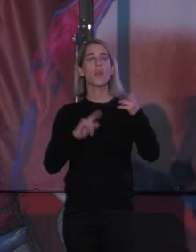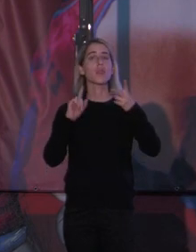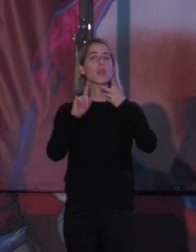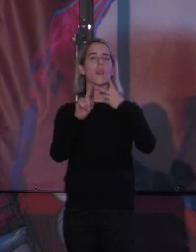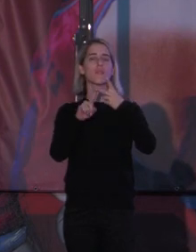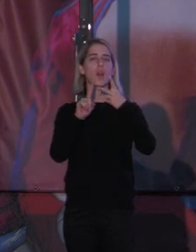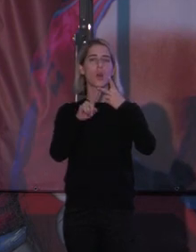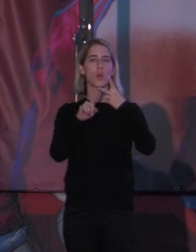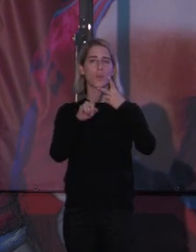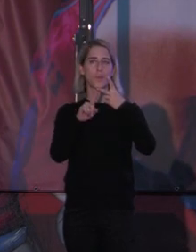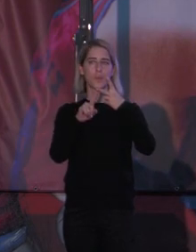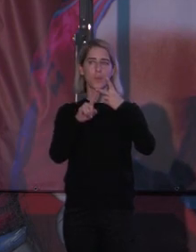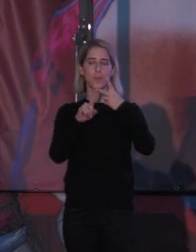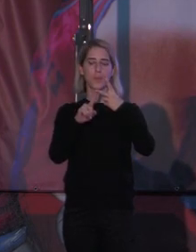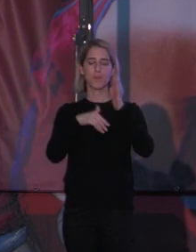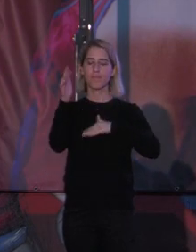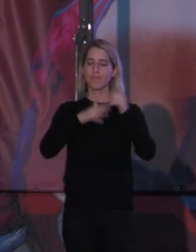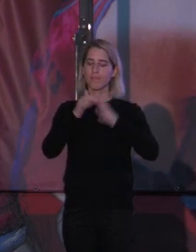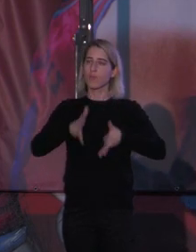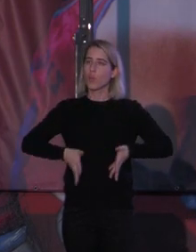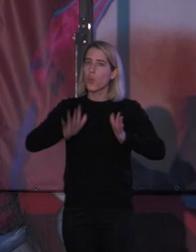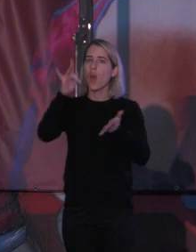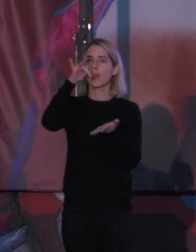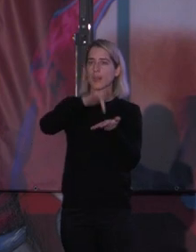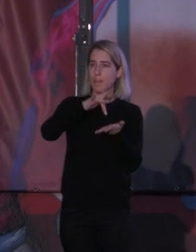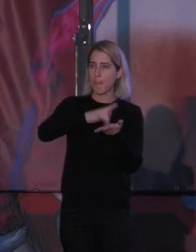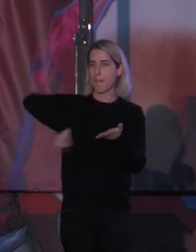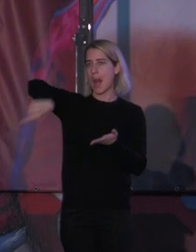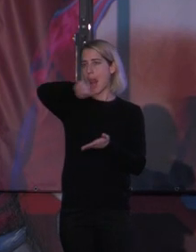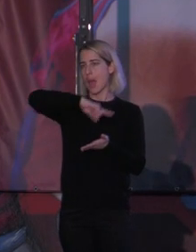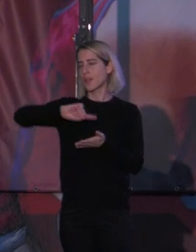Προτεραιότητα νούμερο 2. Ανάπλαση άσφαλτου στην κεντρική πλατεία.